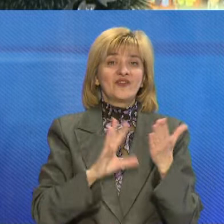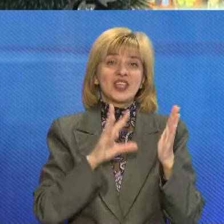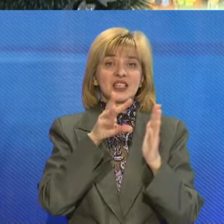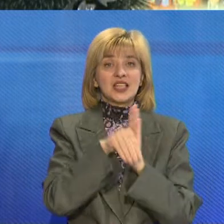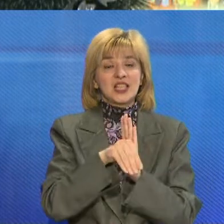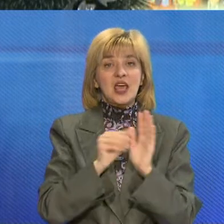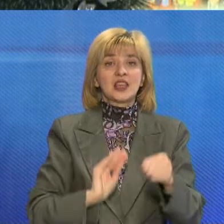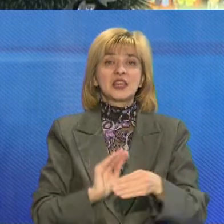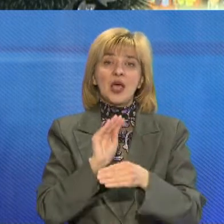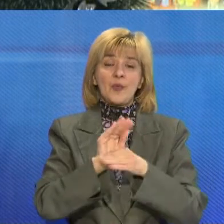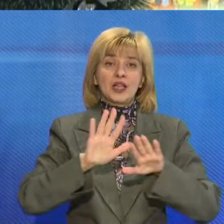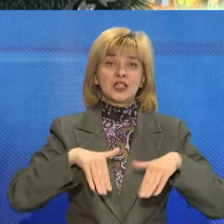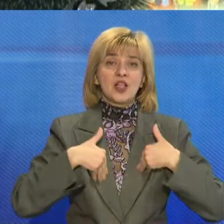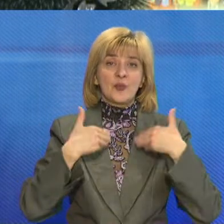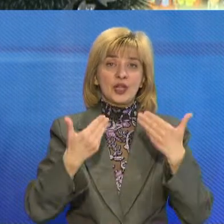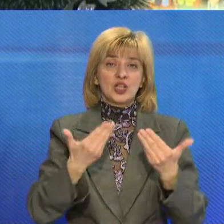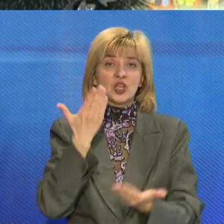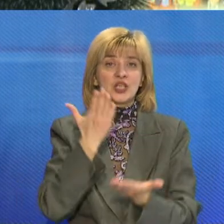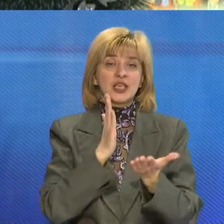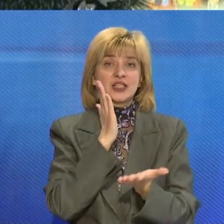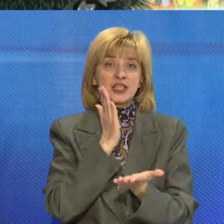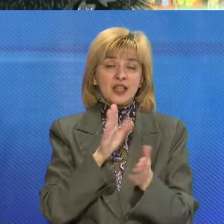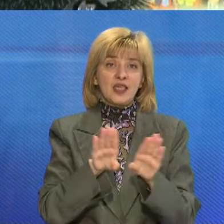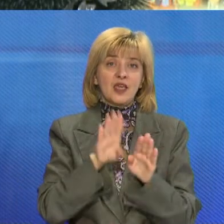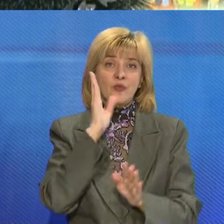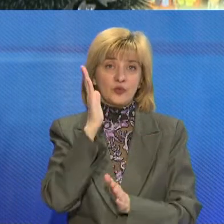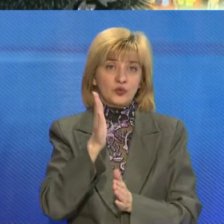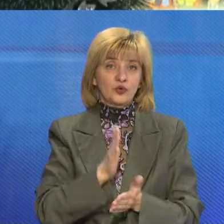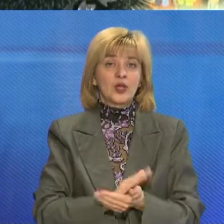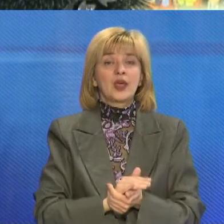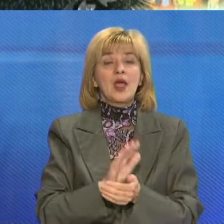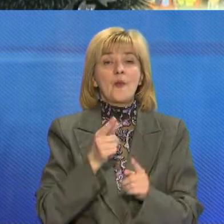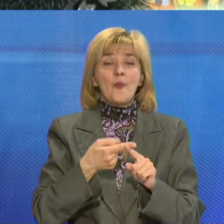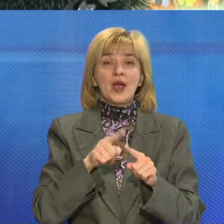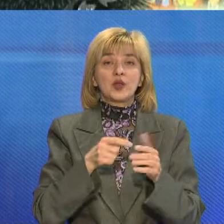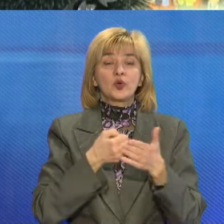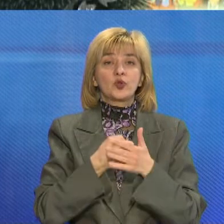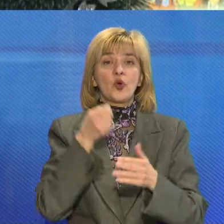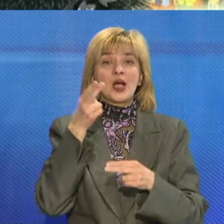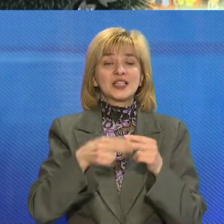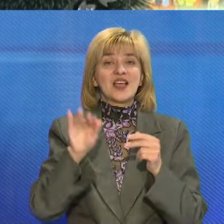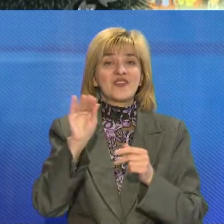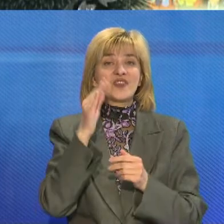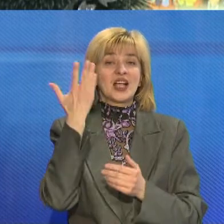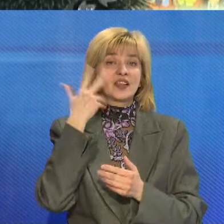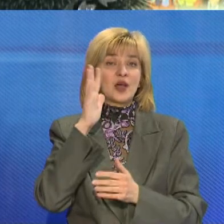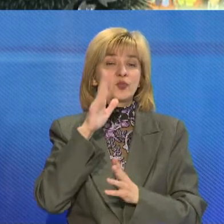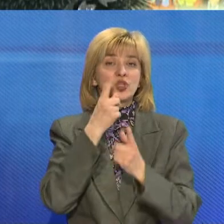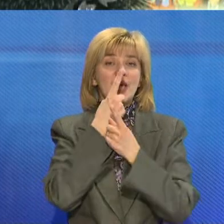дополнительных предложений, если таковые будут последующим. Поэтому до конца февраля, когда будет